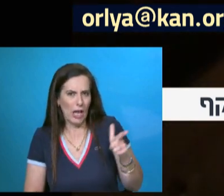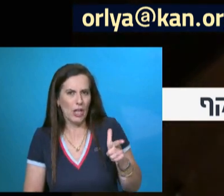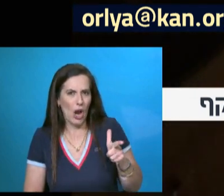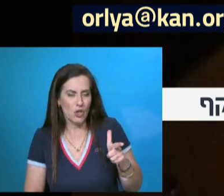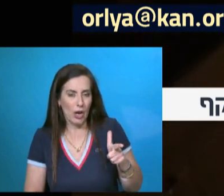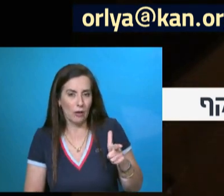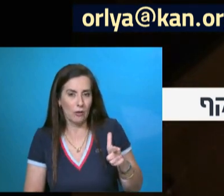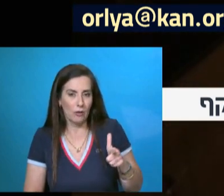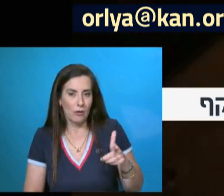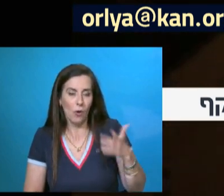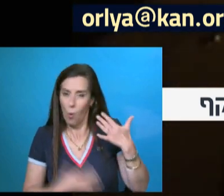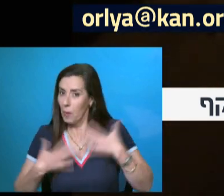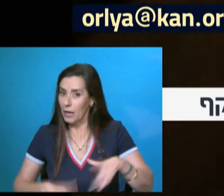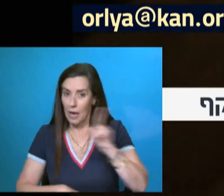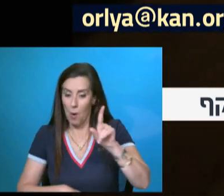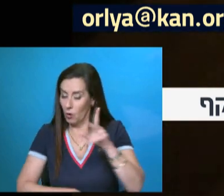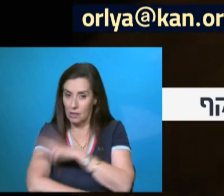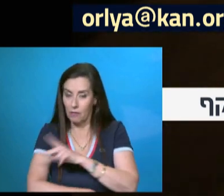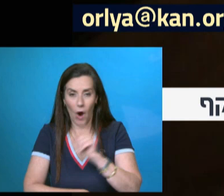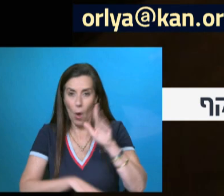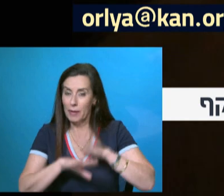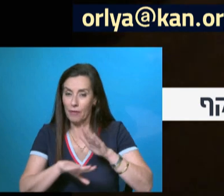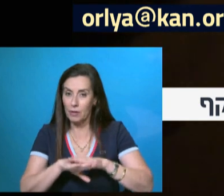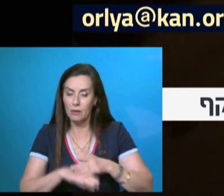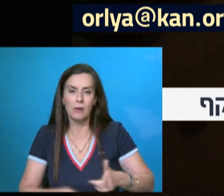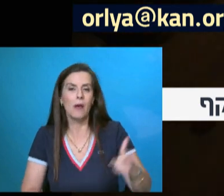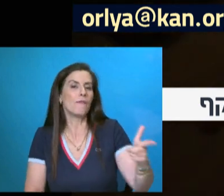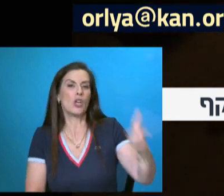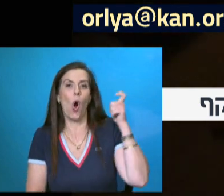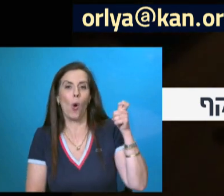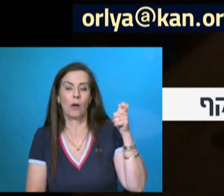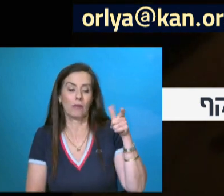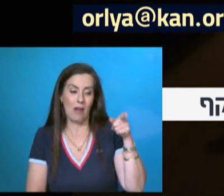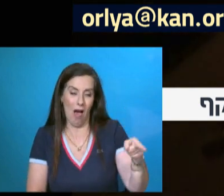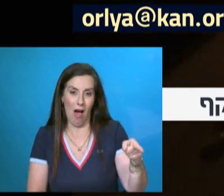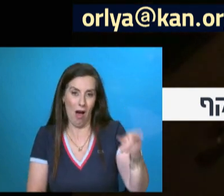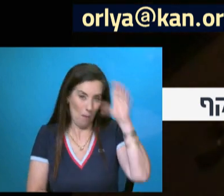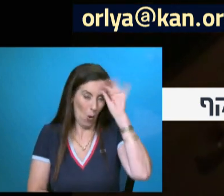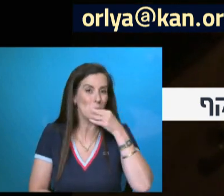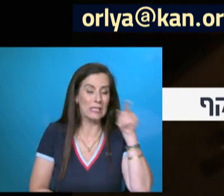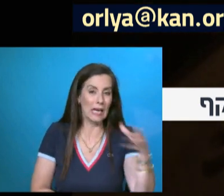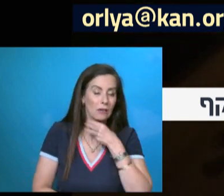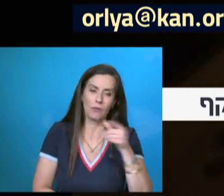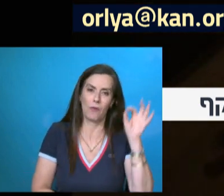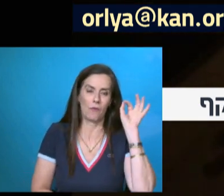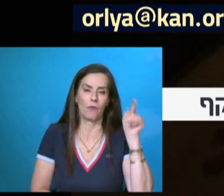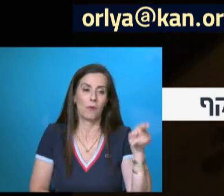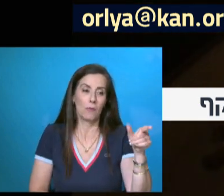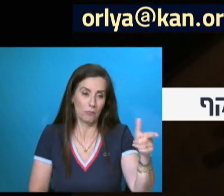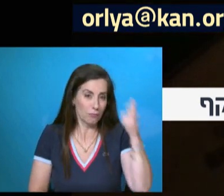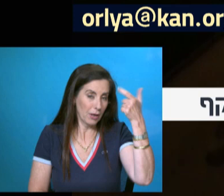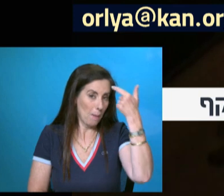על אזרחי, הוא לא היה בתפקיד, ויורה לעבר אחד הצעירים ופוגע בו, הוא פוגע בו בראשו